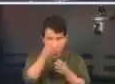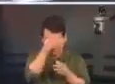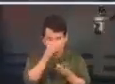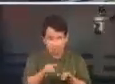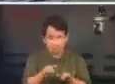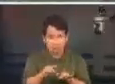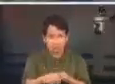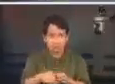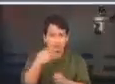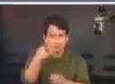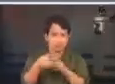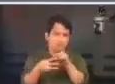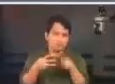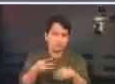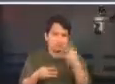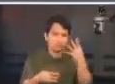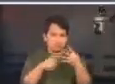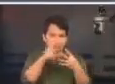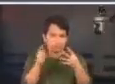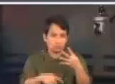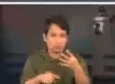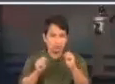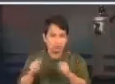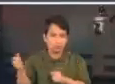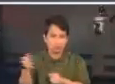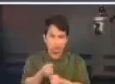ng 40,000 pang mga guro.